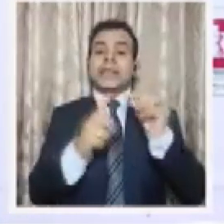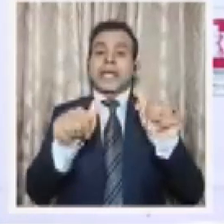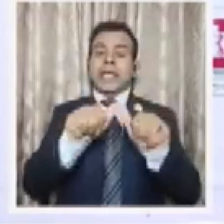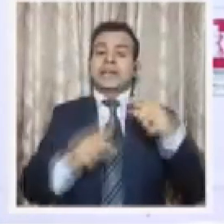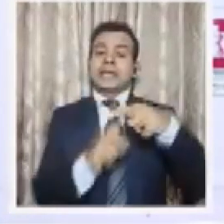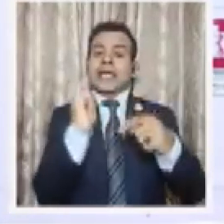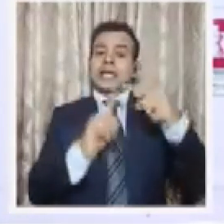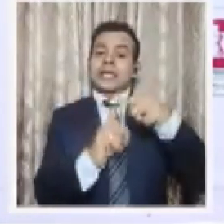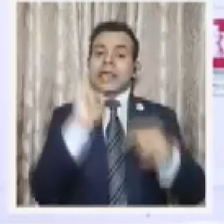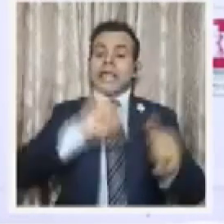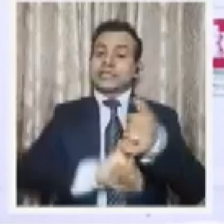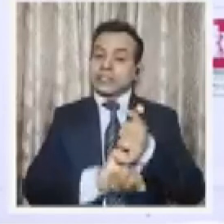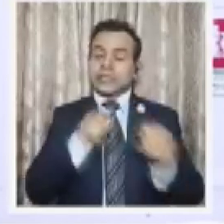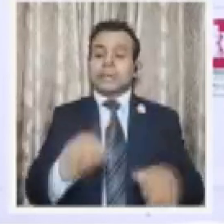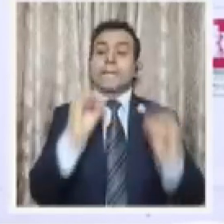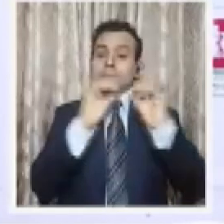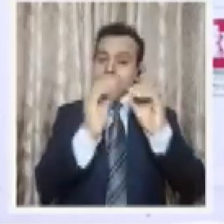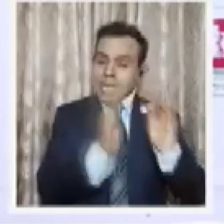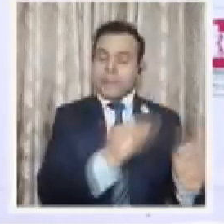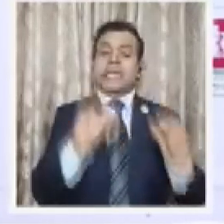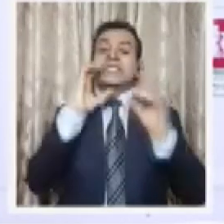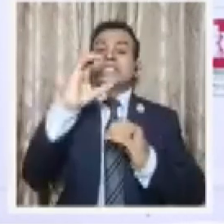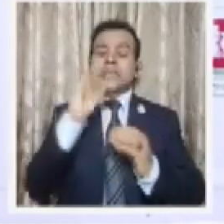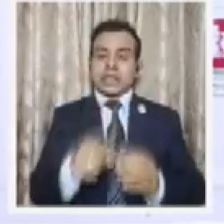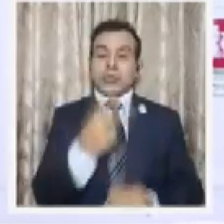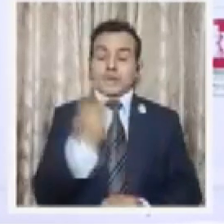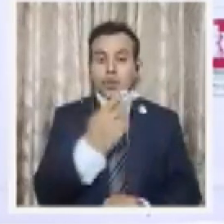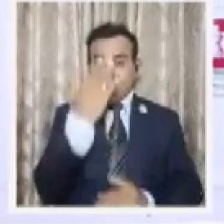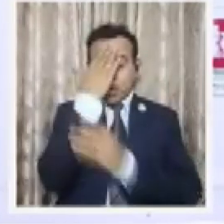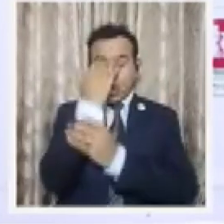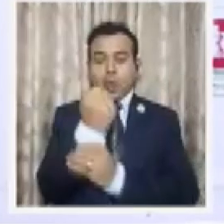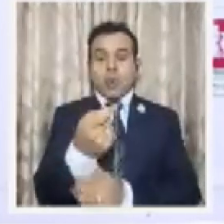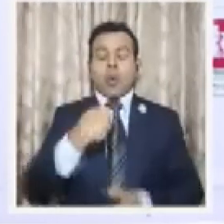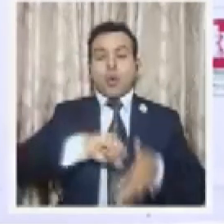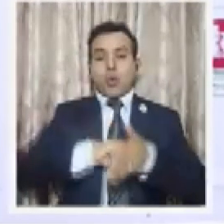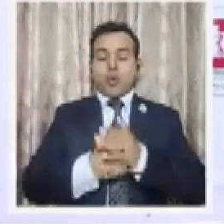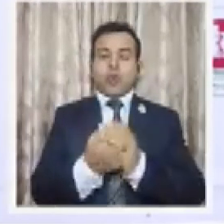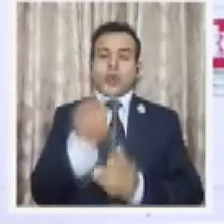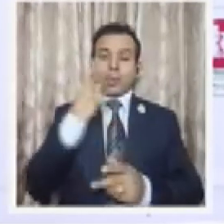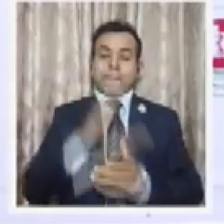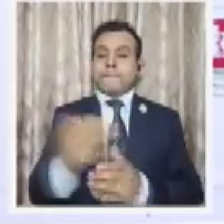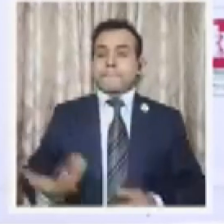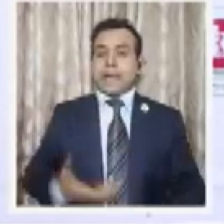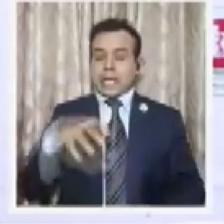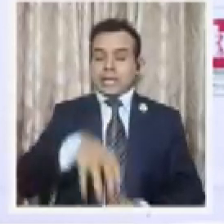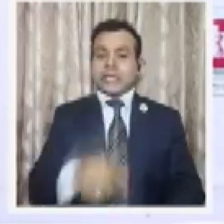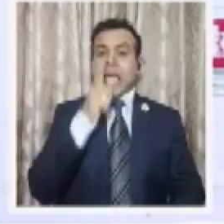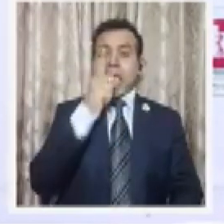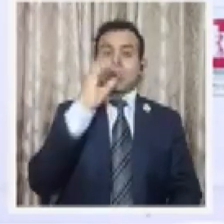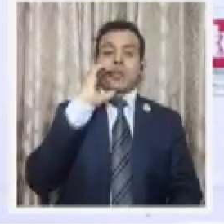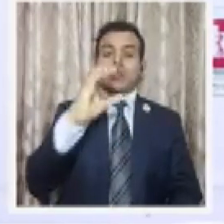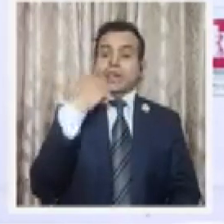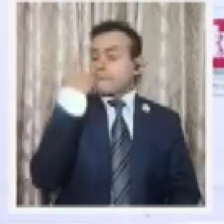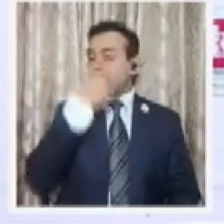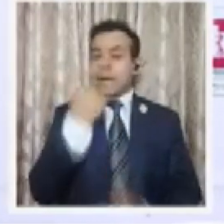সি ভাইরাস সংক্রমণ, একটি গুরুতর জনস্বাস্থ্য সমস্যা। বিশেষজ্ঞদের মতে বাংলাদেশের প্রায়